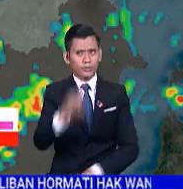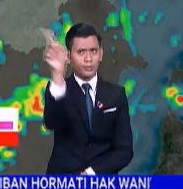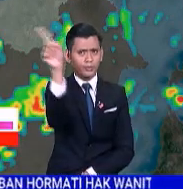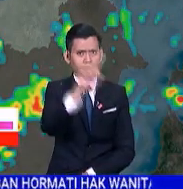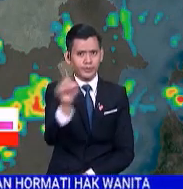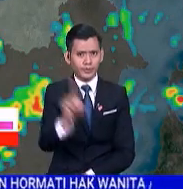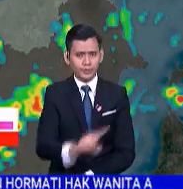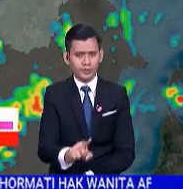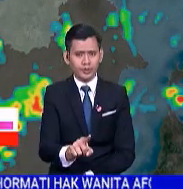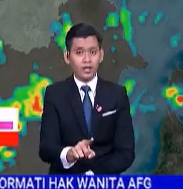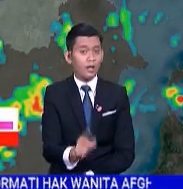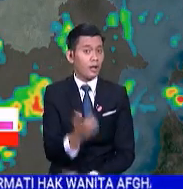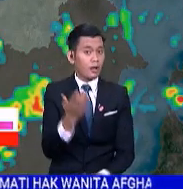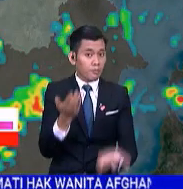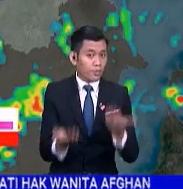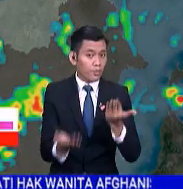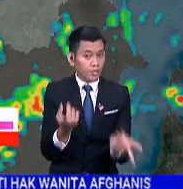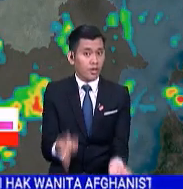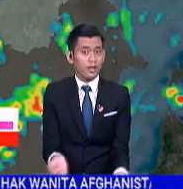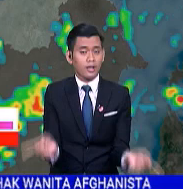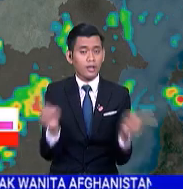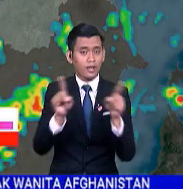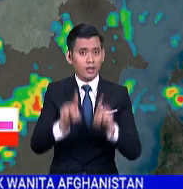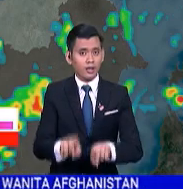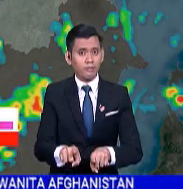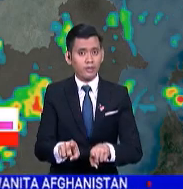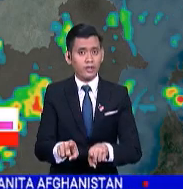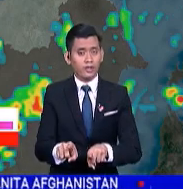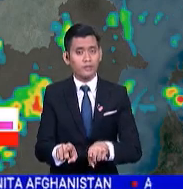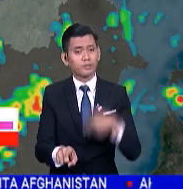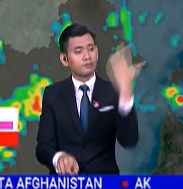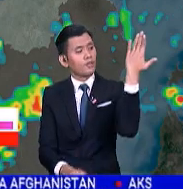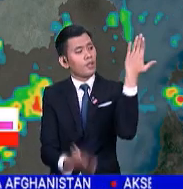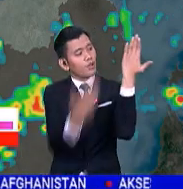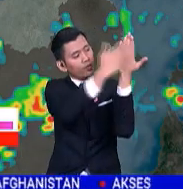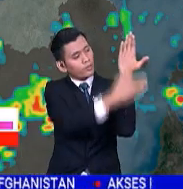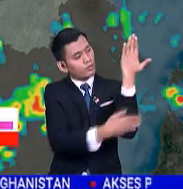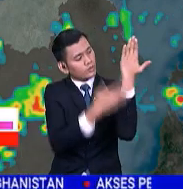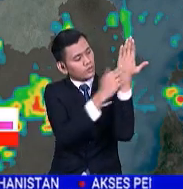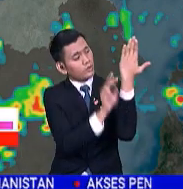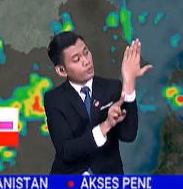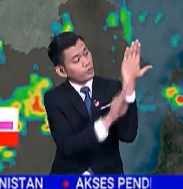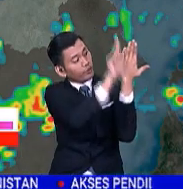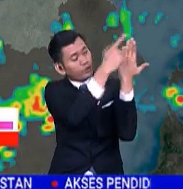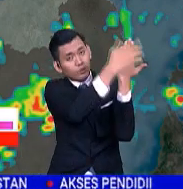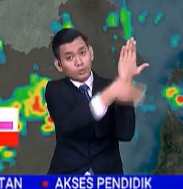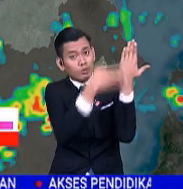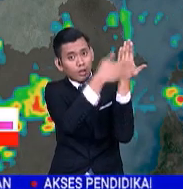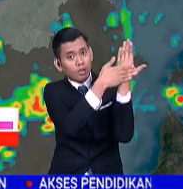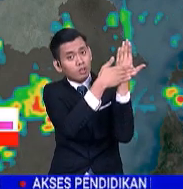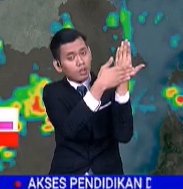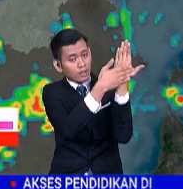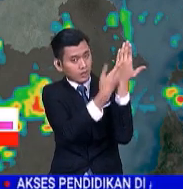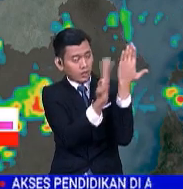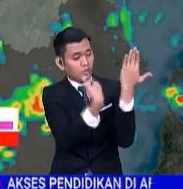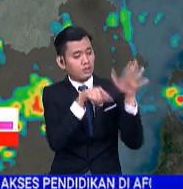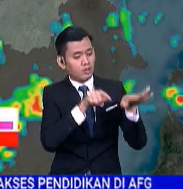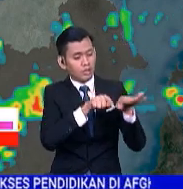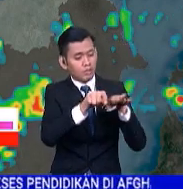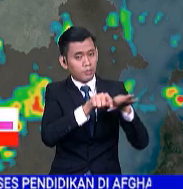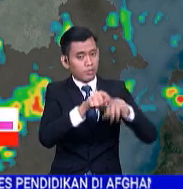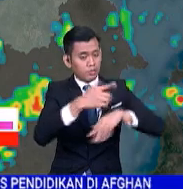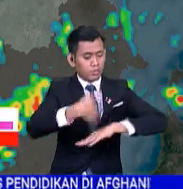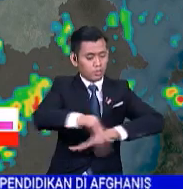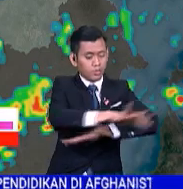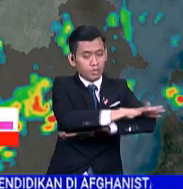petir masih lagi dijangkakan berlaku di sekitar utara semenanjung Malaysia melibatkan perairan Selat Melaka